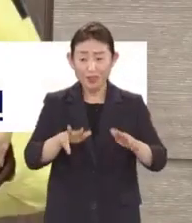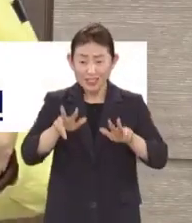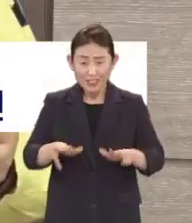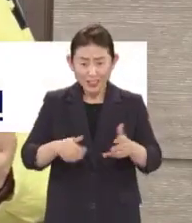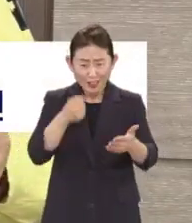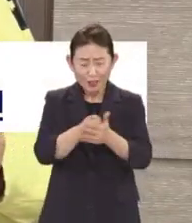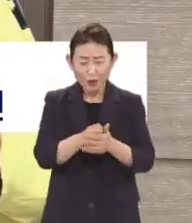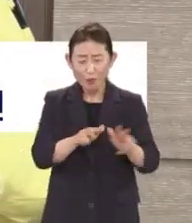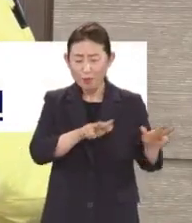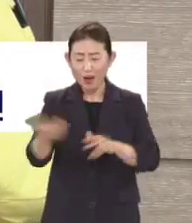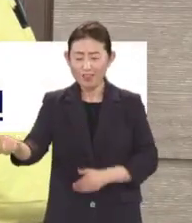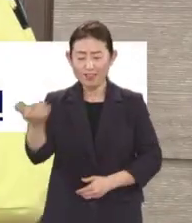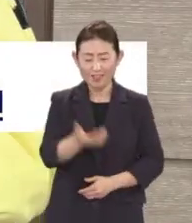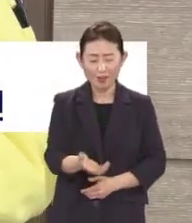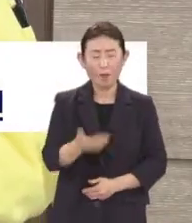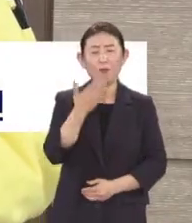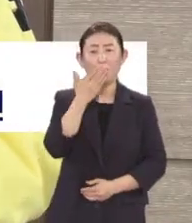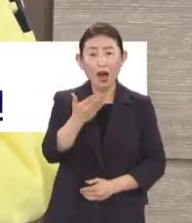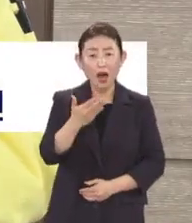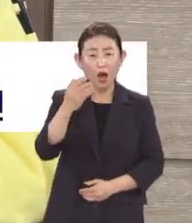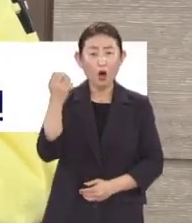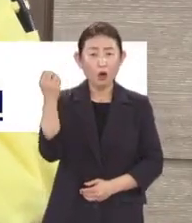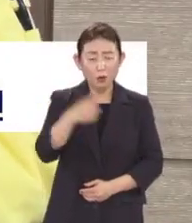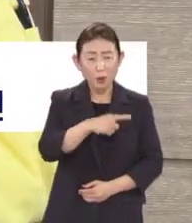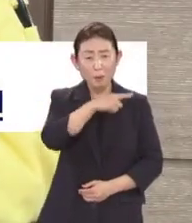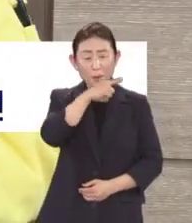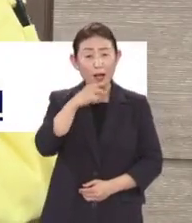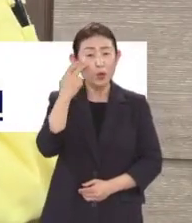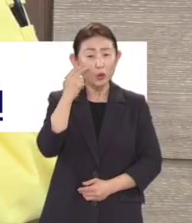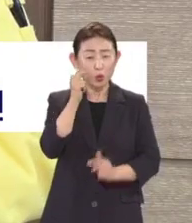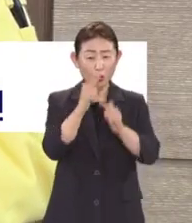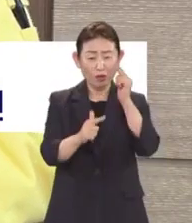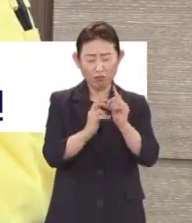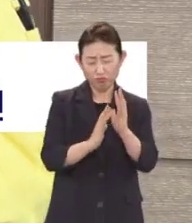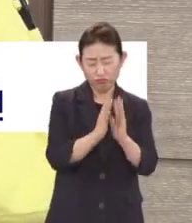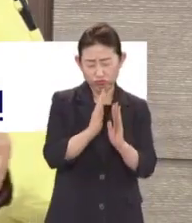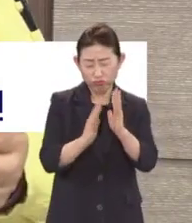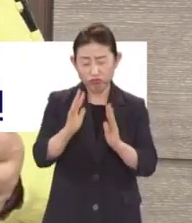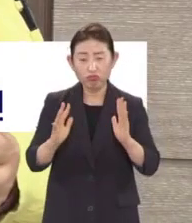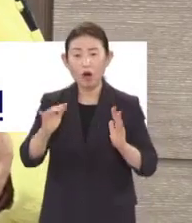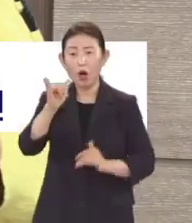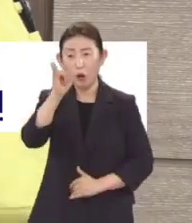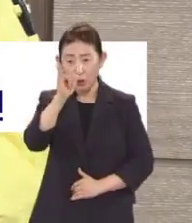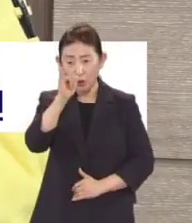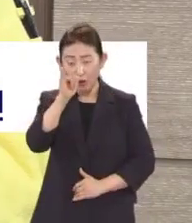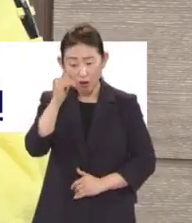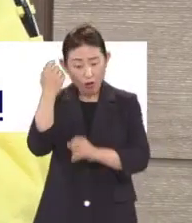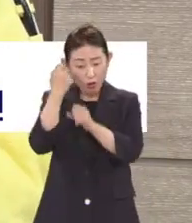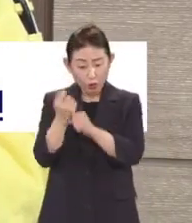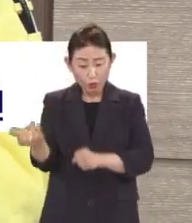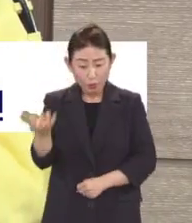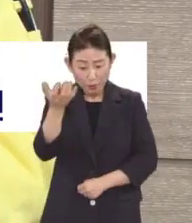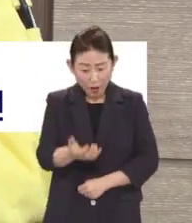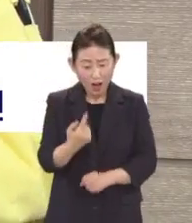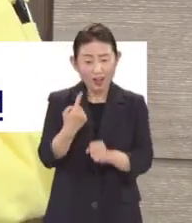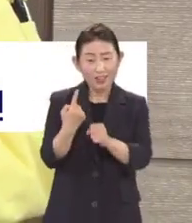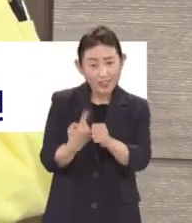있다는 안면송이라고 하는 고유의 소나무가 있기 때문에 그 숲속에 그것을